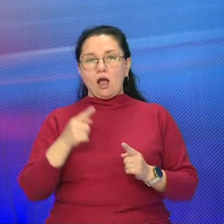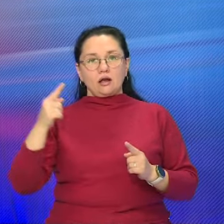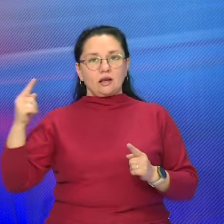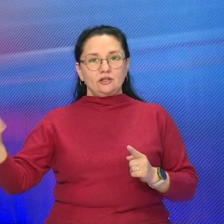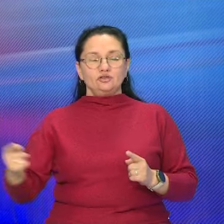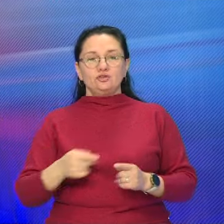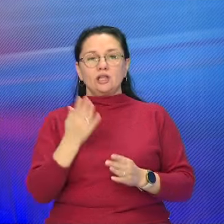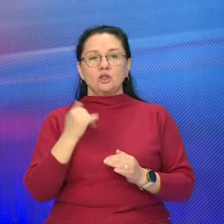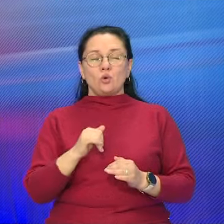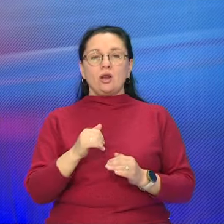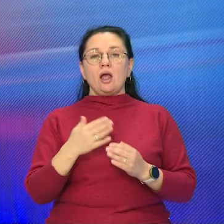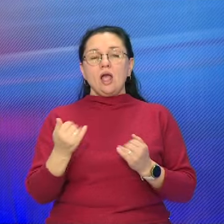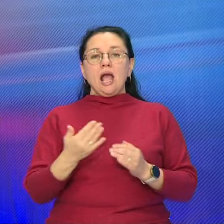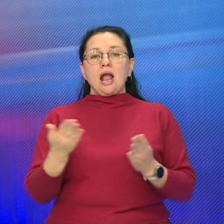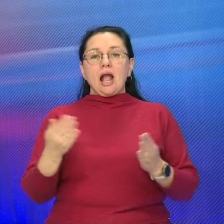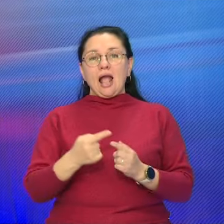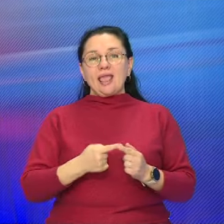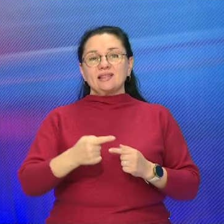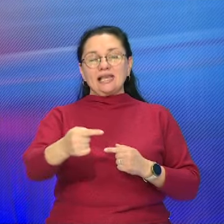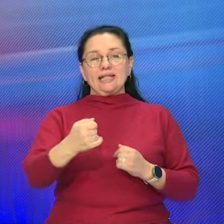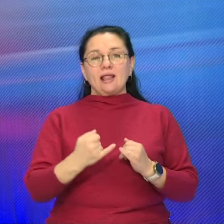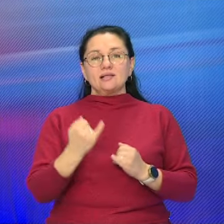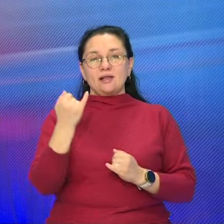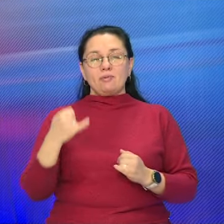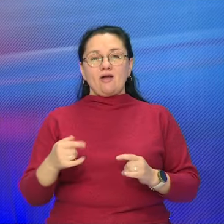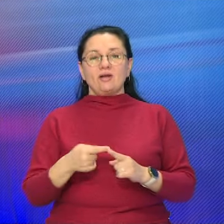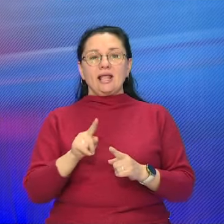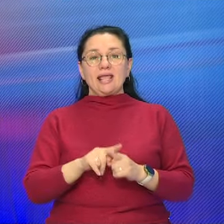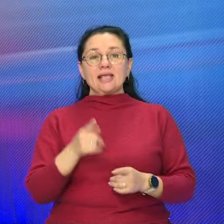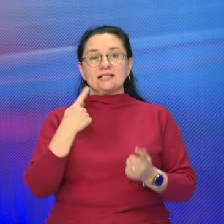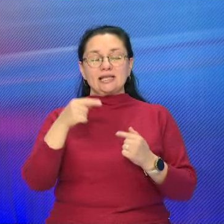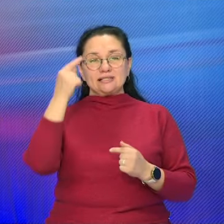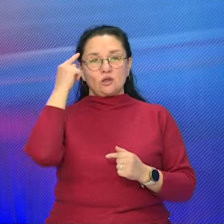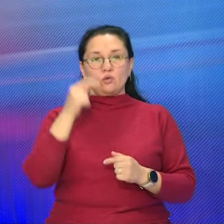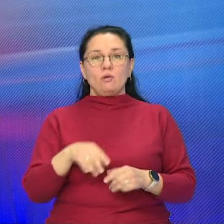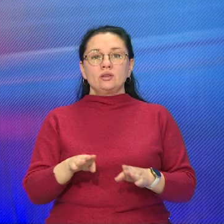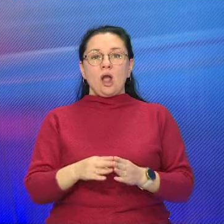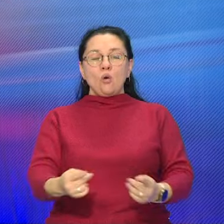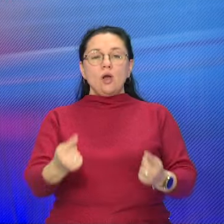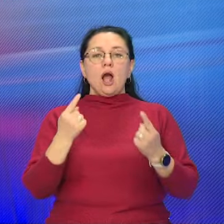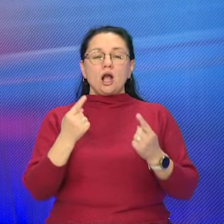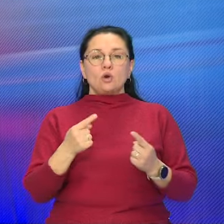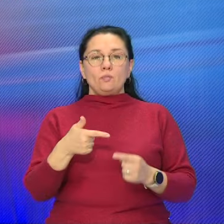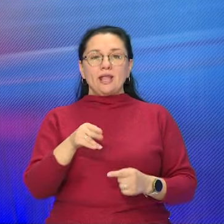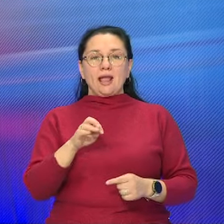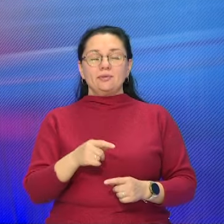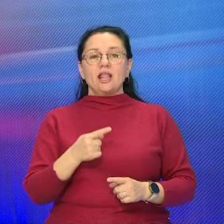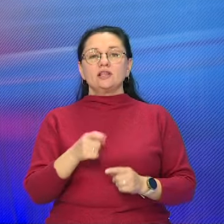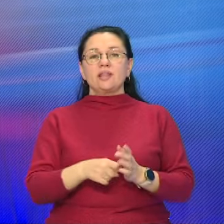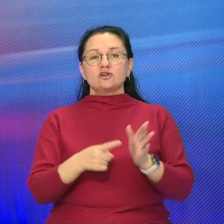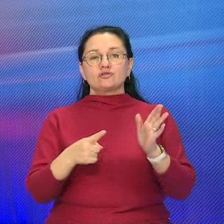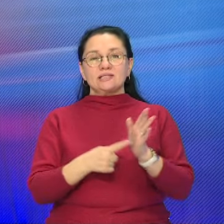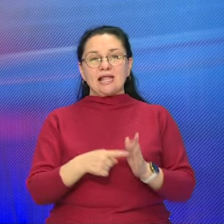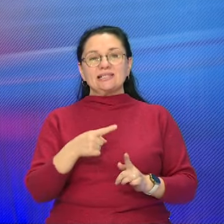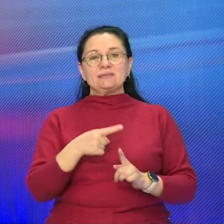ограничивается только длиной заправки. Тут, в принципе, если Елена Феликсовна задумает такой огромный гобелен на 16,5 метров,